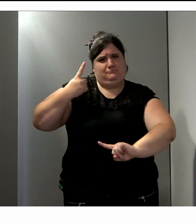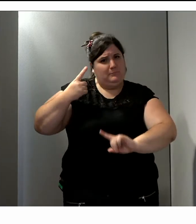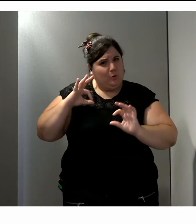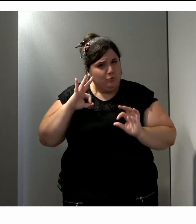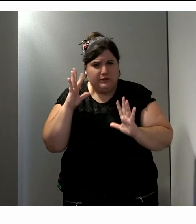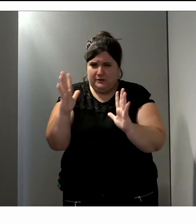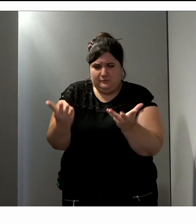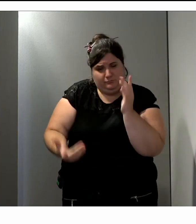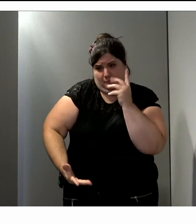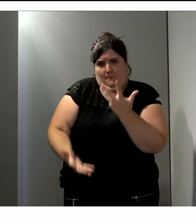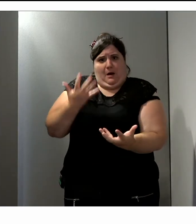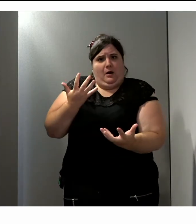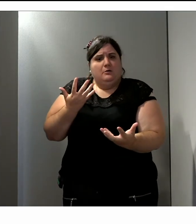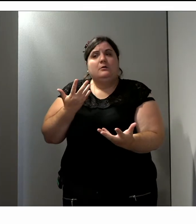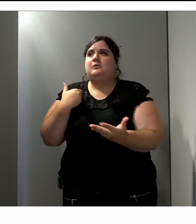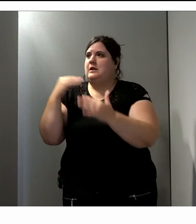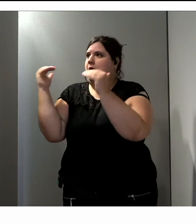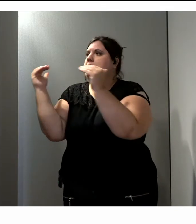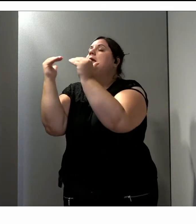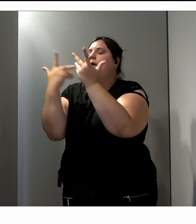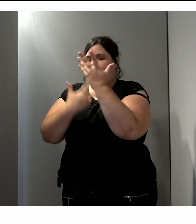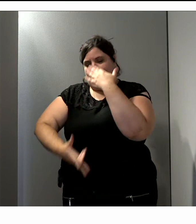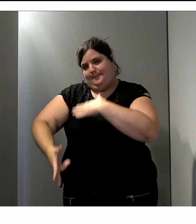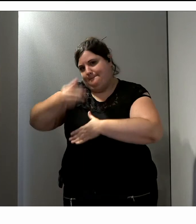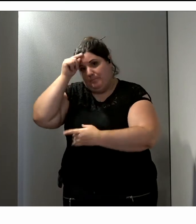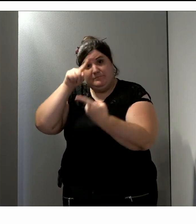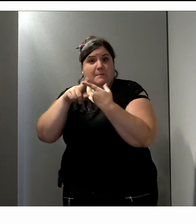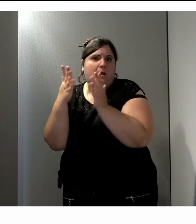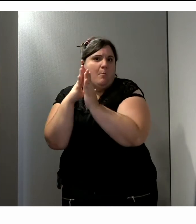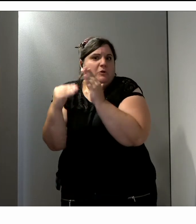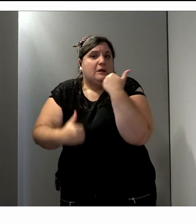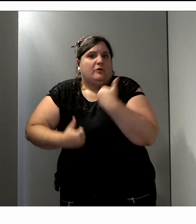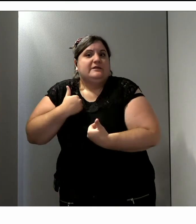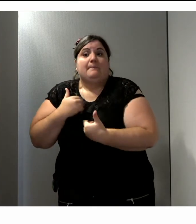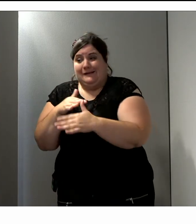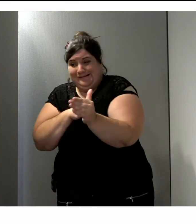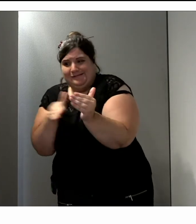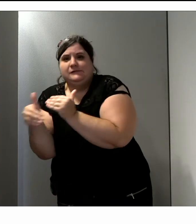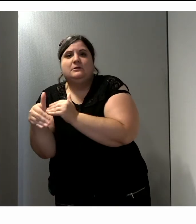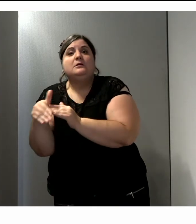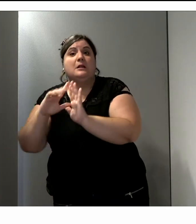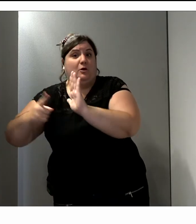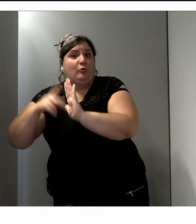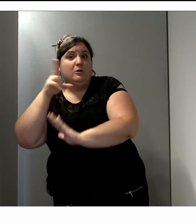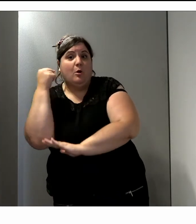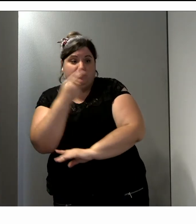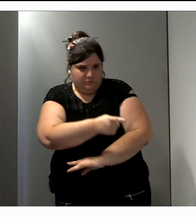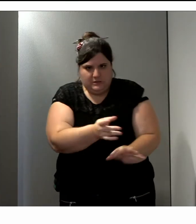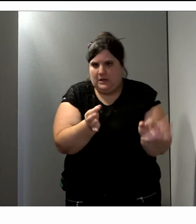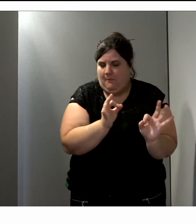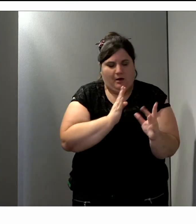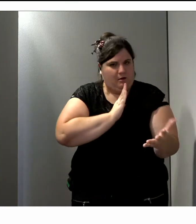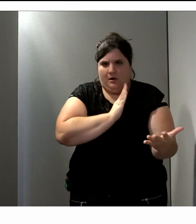fondamentales et aident à comprendre le modèle de handicap basé sur les droits de l'homme, surtout si on regarde, et on va regarder un